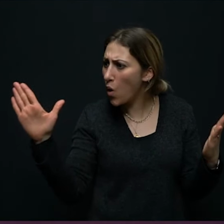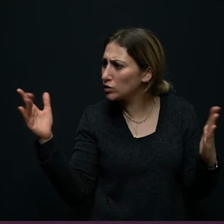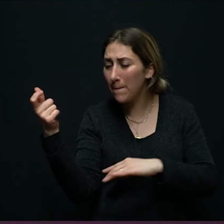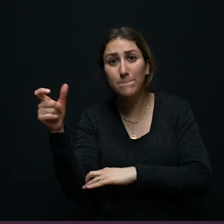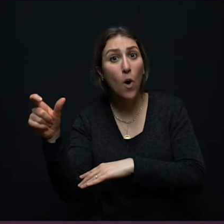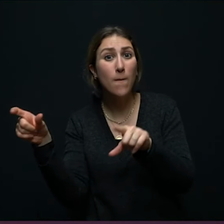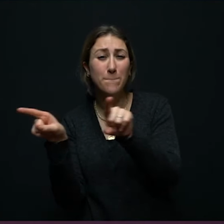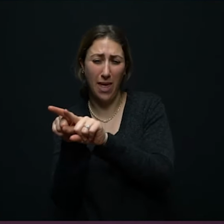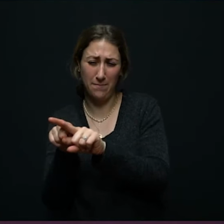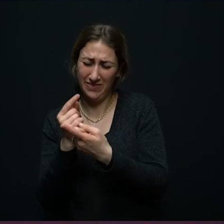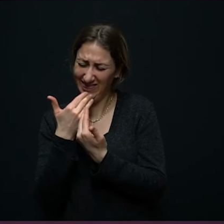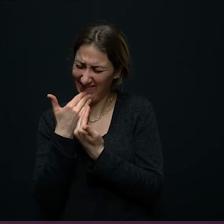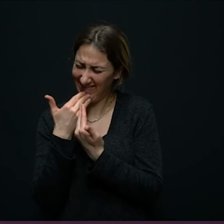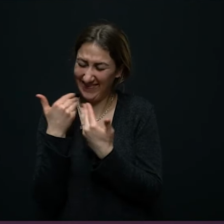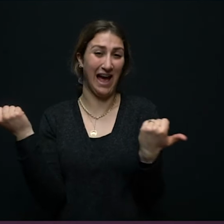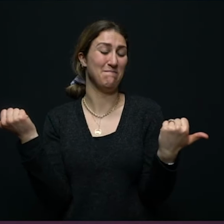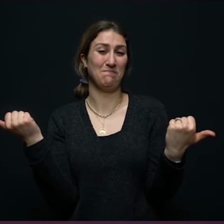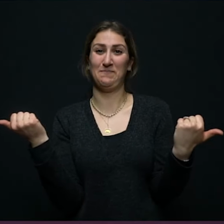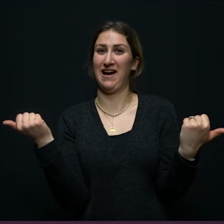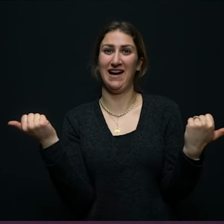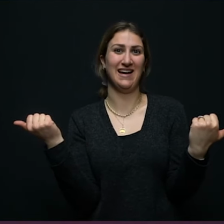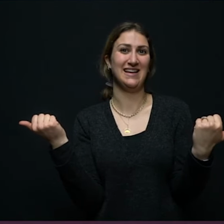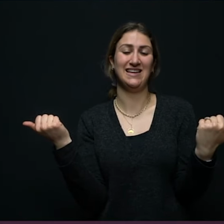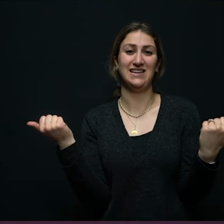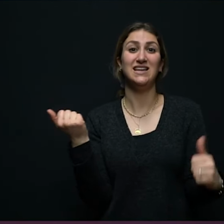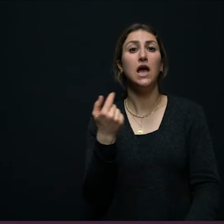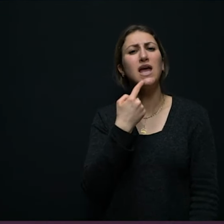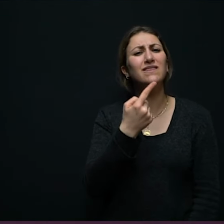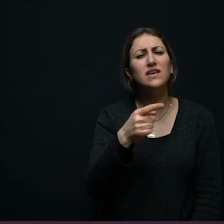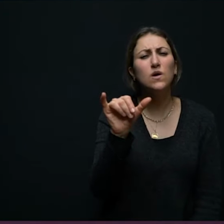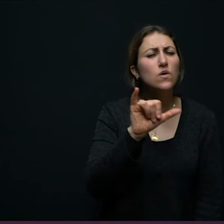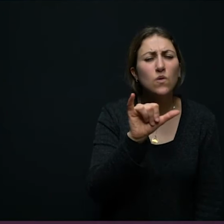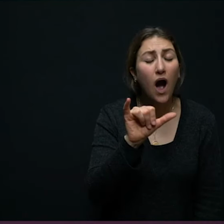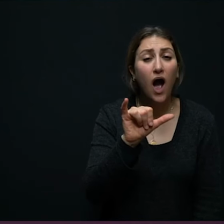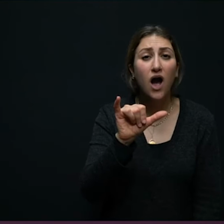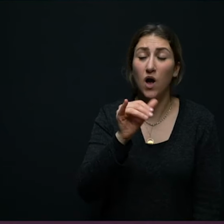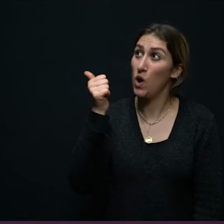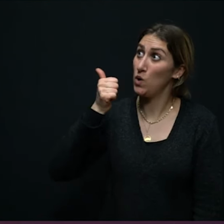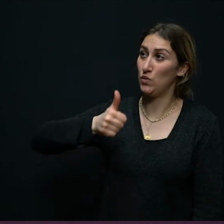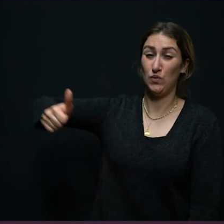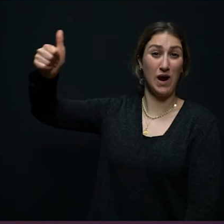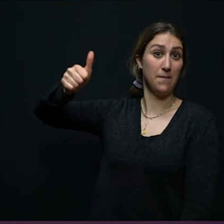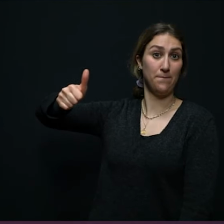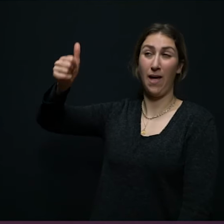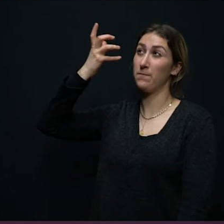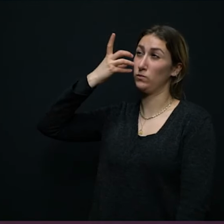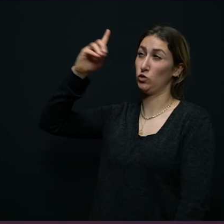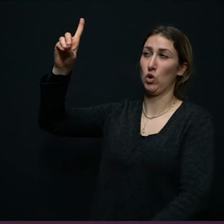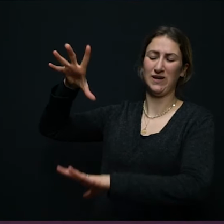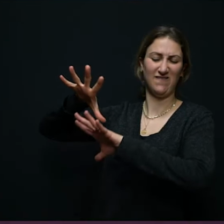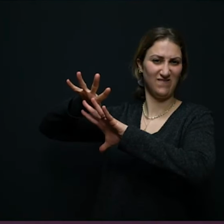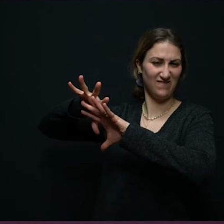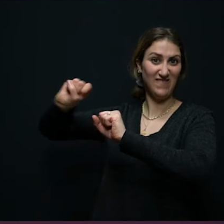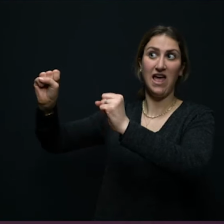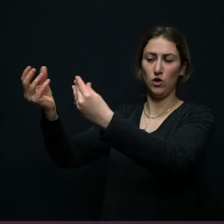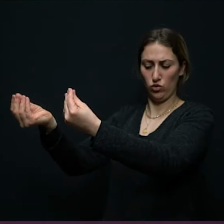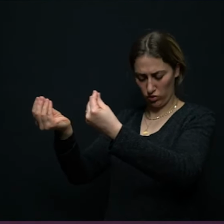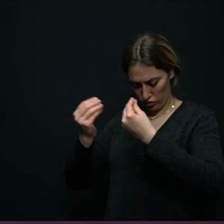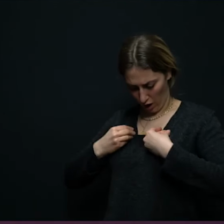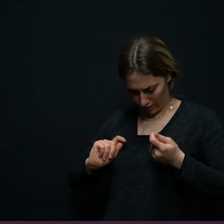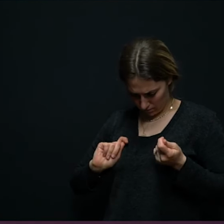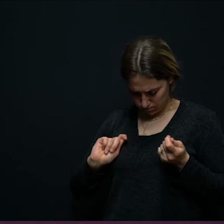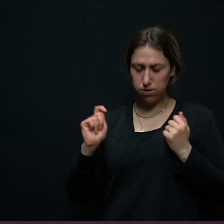répète à deux reprises en ce même versé c'est lui qui le fait qu'il le fait dans la mesure où je marche dans cette volonté